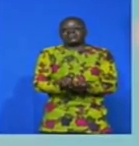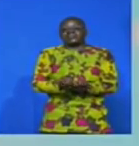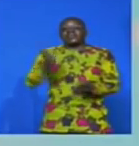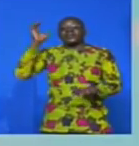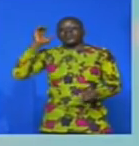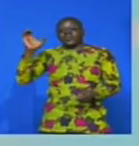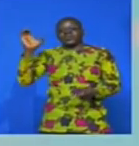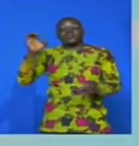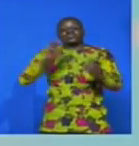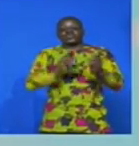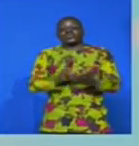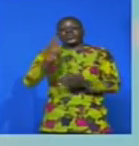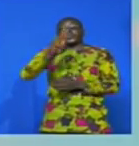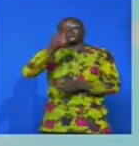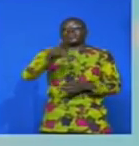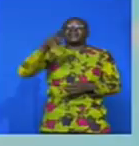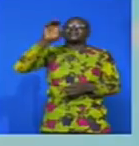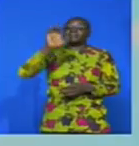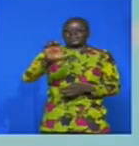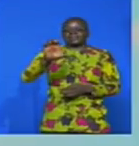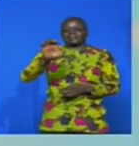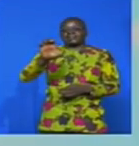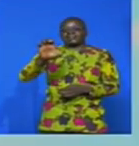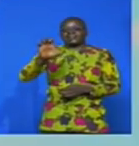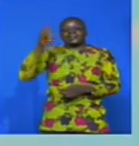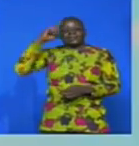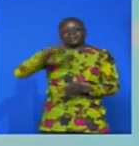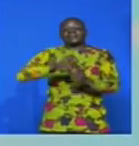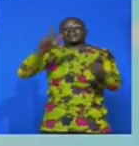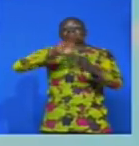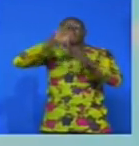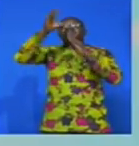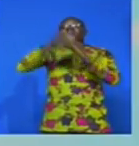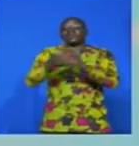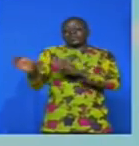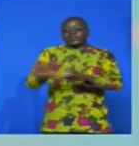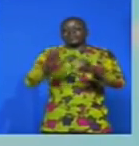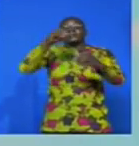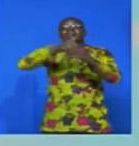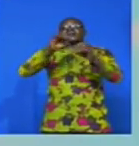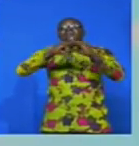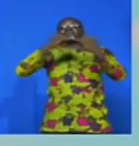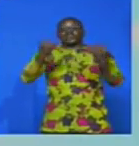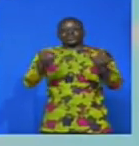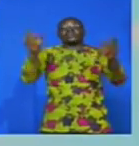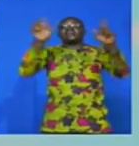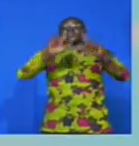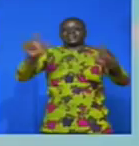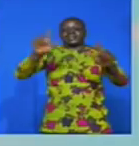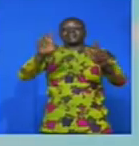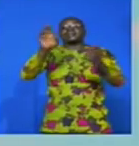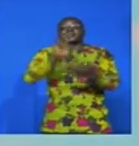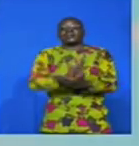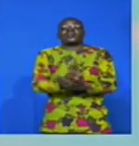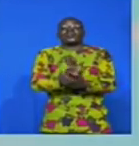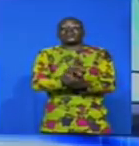de l'Union pour le progrès et le changement, UPC, et ses grandes conclusions font la une des quotidiens de ce lundi. La revue de presse avec